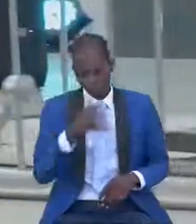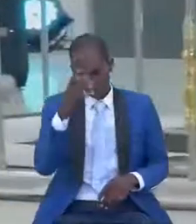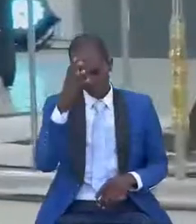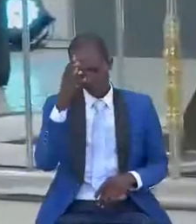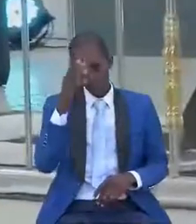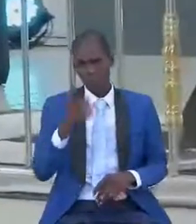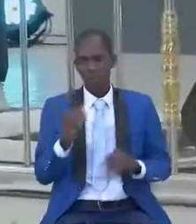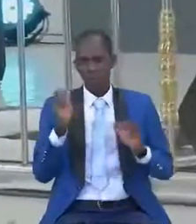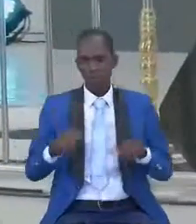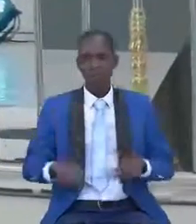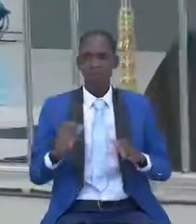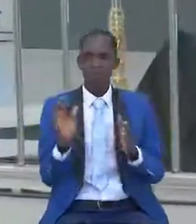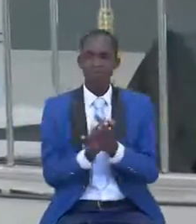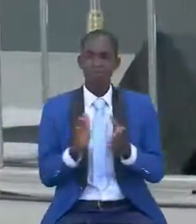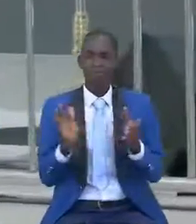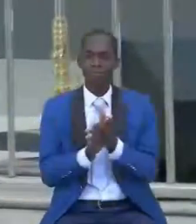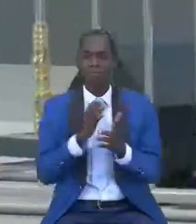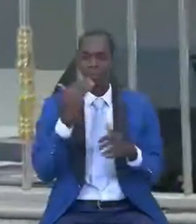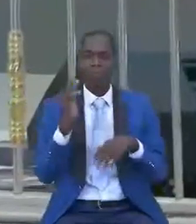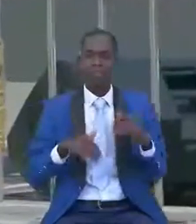On peut mieux acclamer que ça.